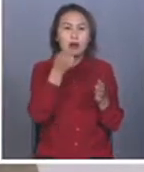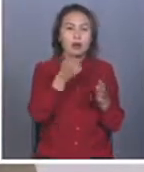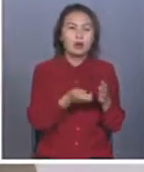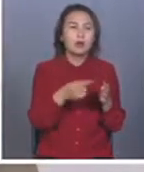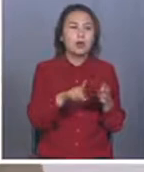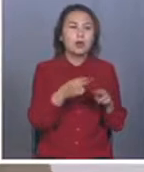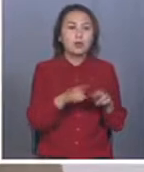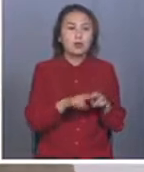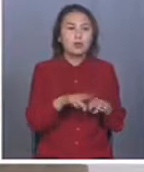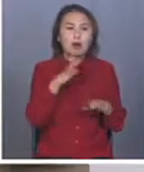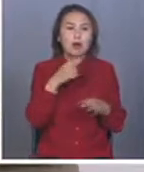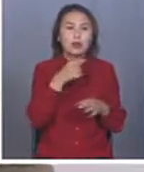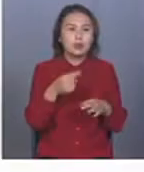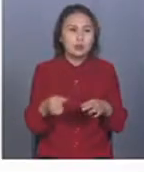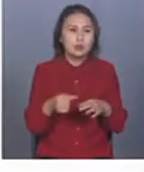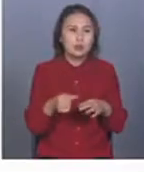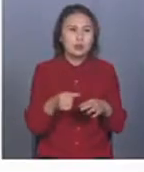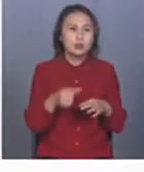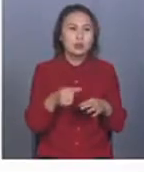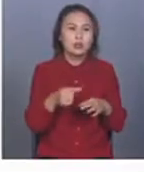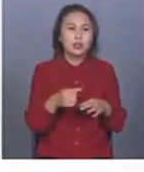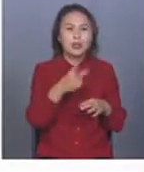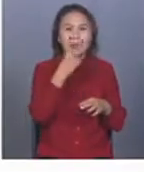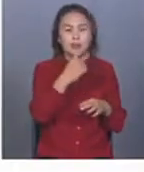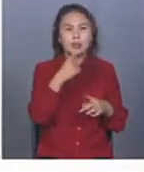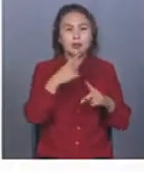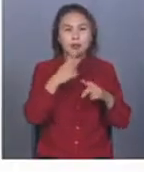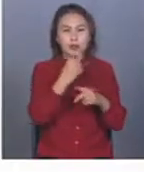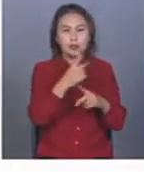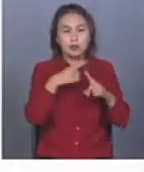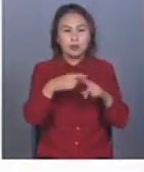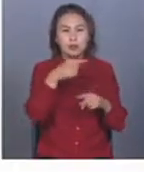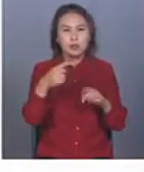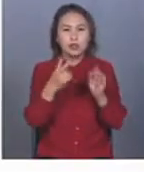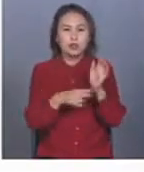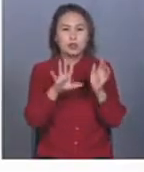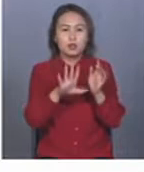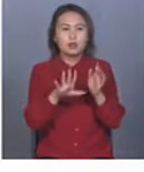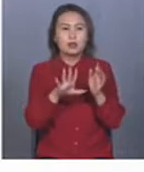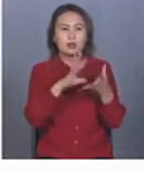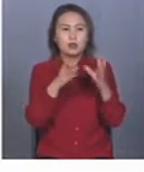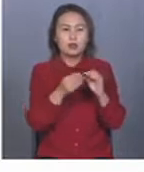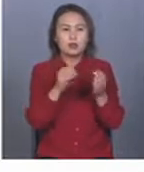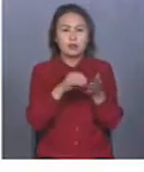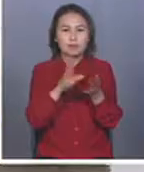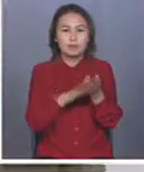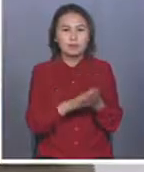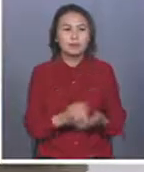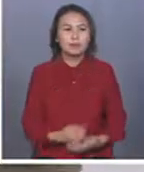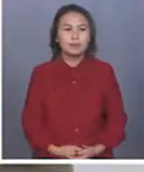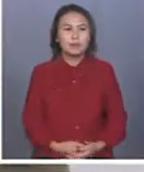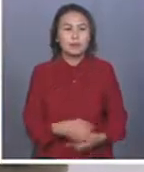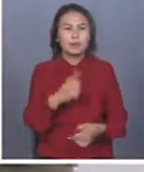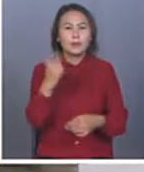ол азайту амалы. Сонда 2x пен 75-тің айырымы деген әріпті өрнек шығады. Келесі екінші